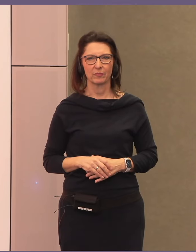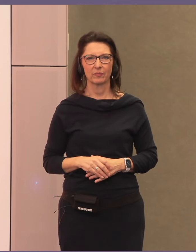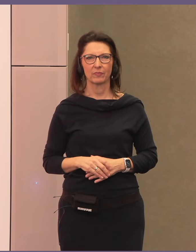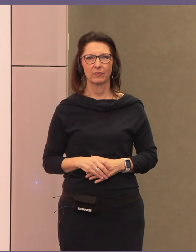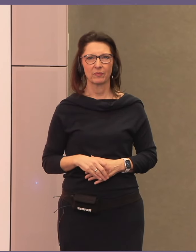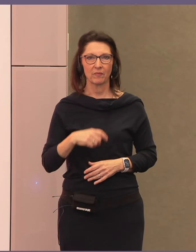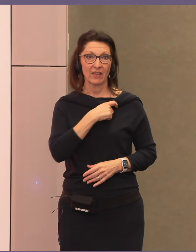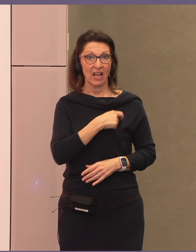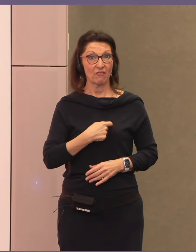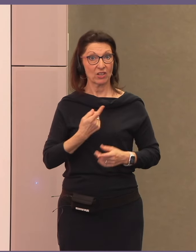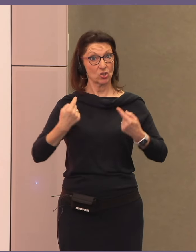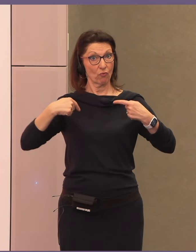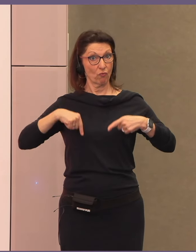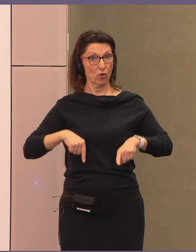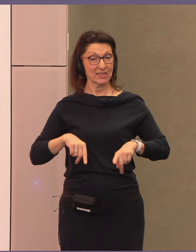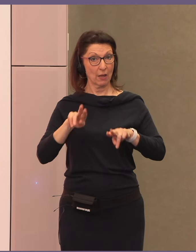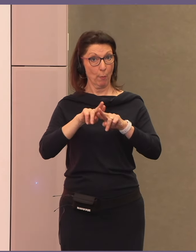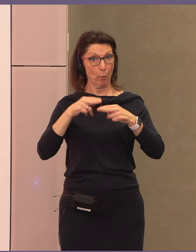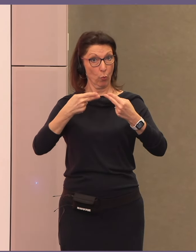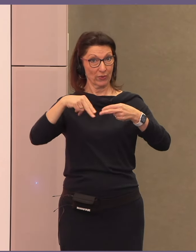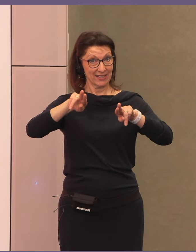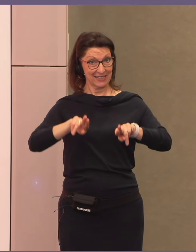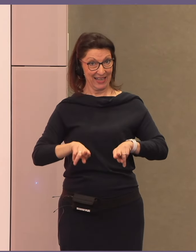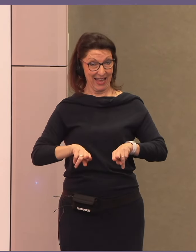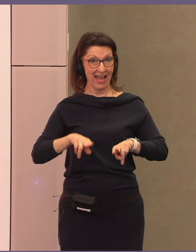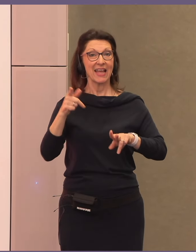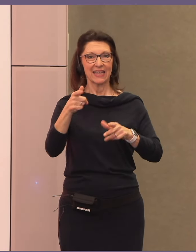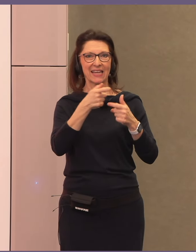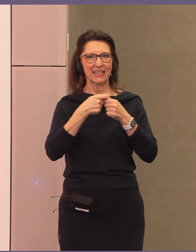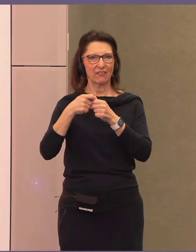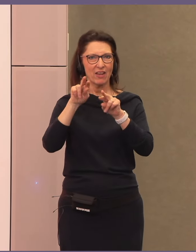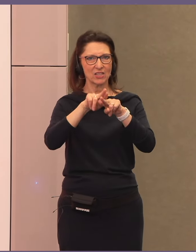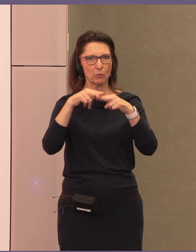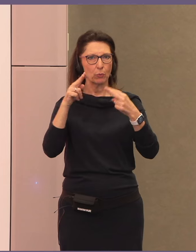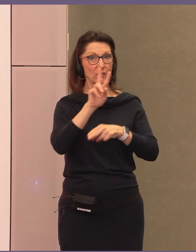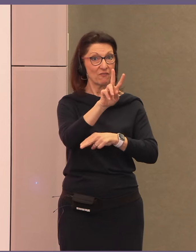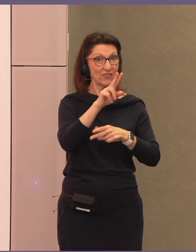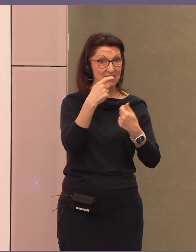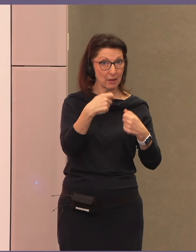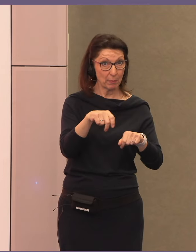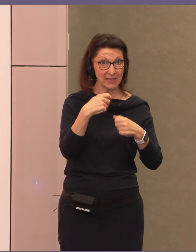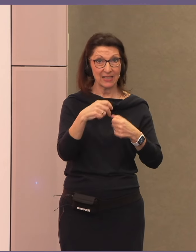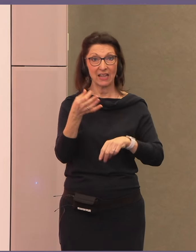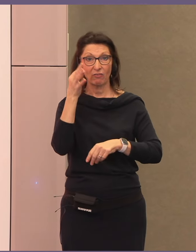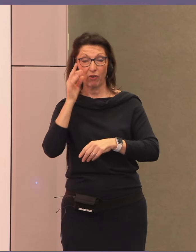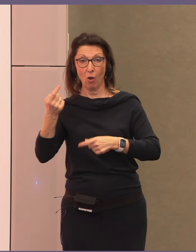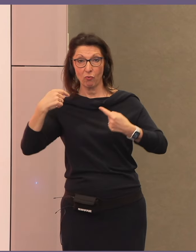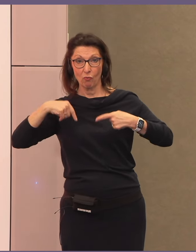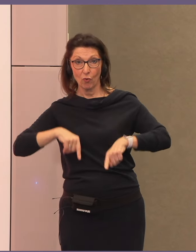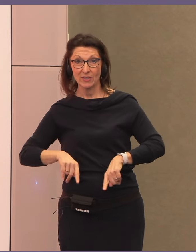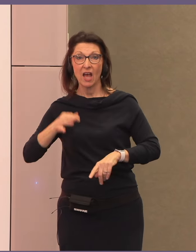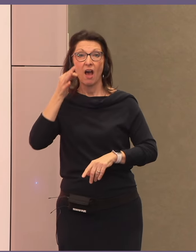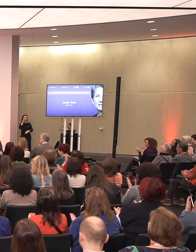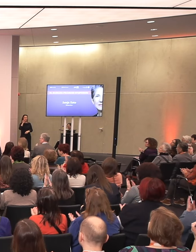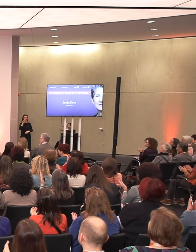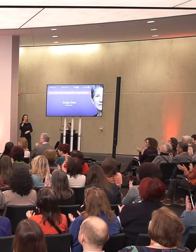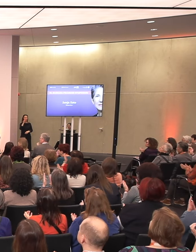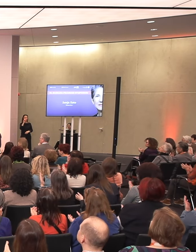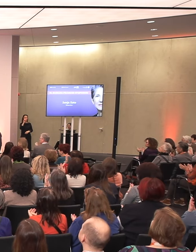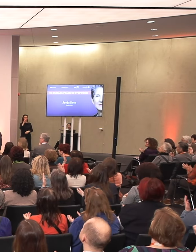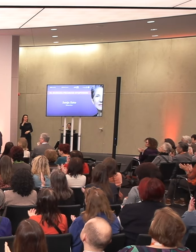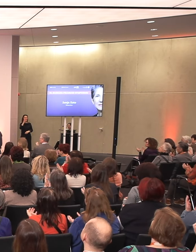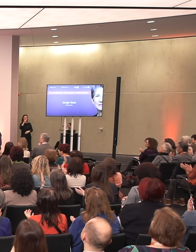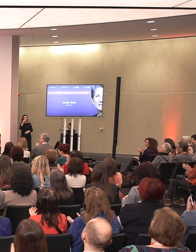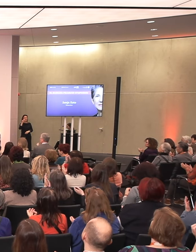Die Fraktionsvorsitzende im Bundesrat, ÖGB-Vizepräsidentin und ÖGB-Frauenvorsitzende Corinna Schumann ist auch bei uns. Herzlich willkommen.